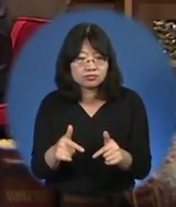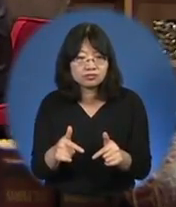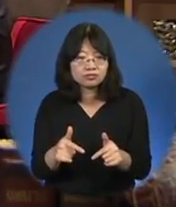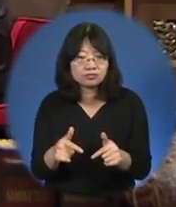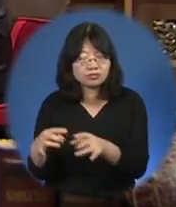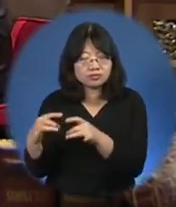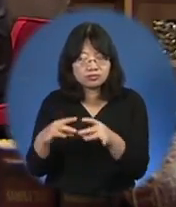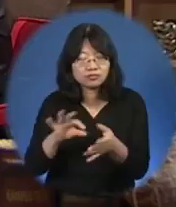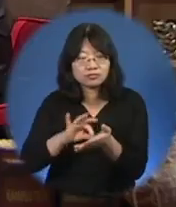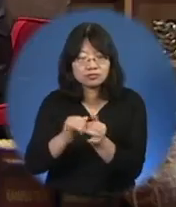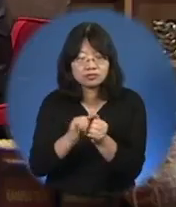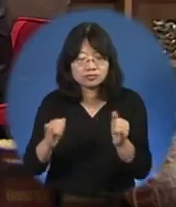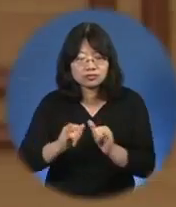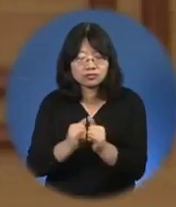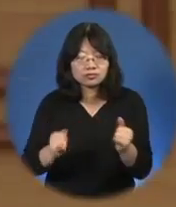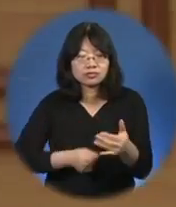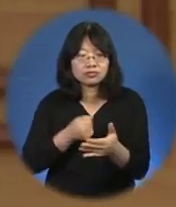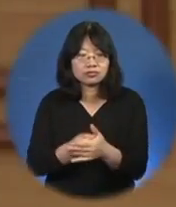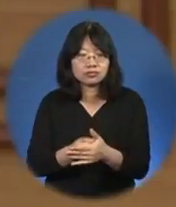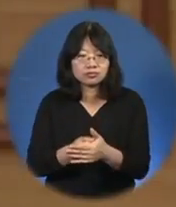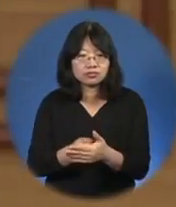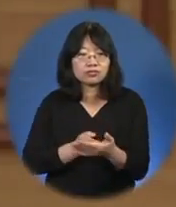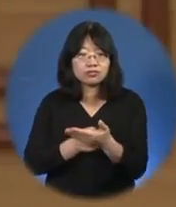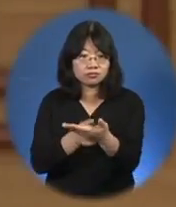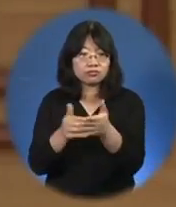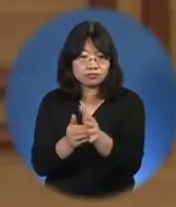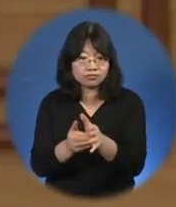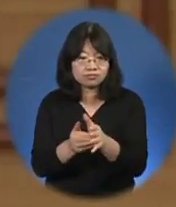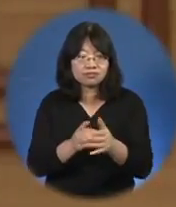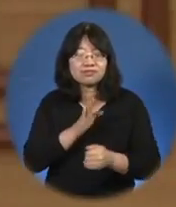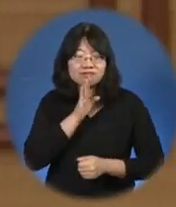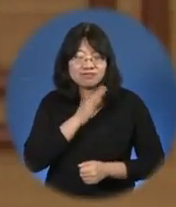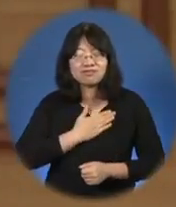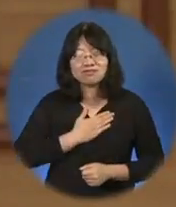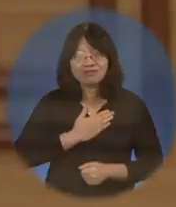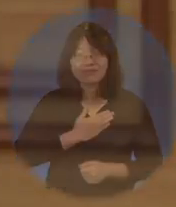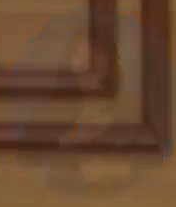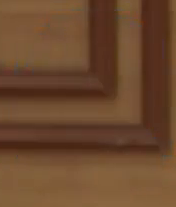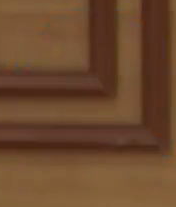전력 소비자 우리 국민들이 결정했습니다. 네. 이렇게 얘기한 거죠. 예, 그렇습니다. 네.